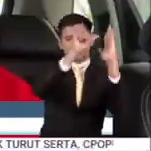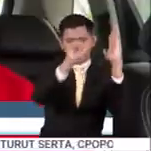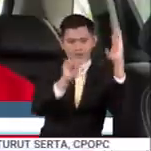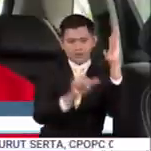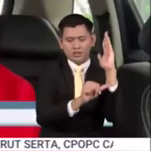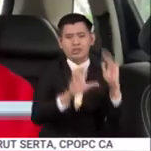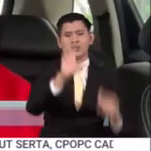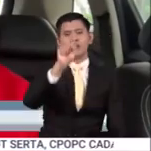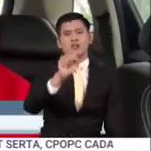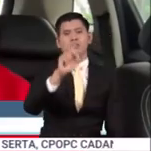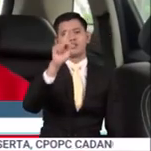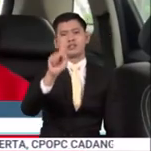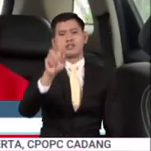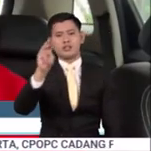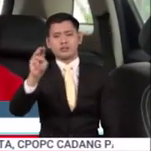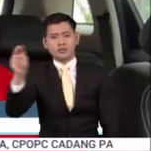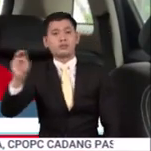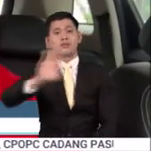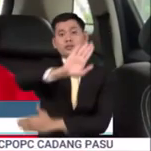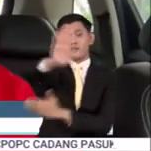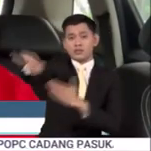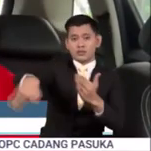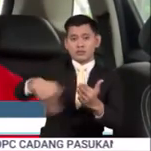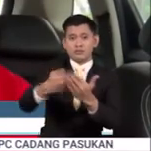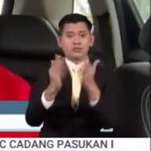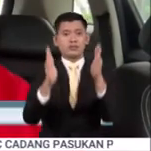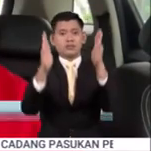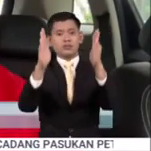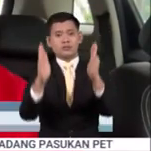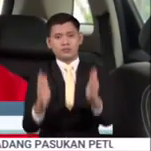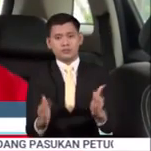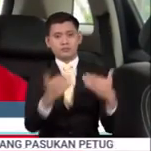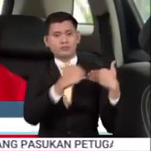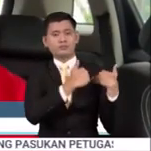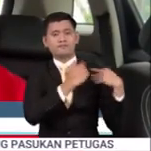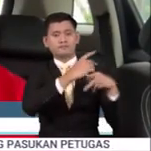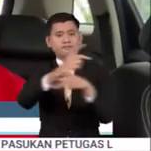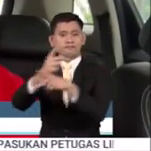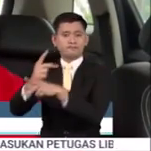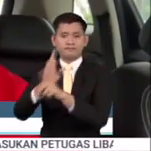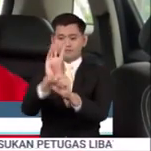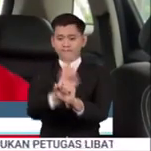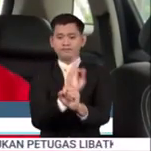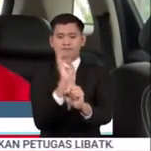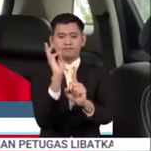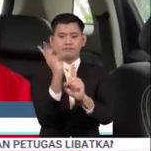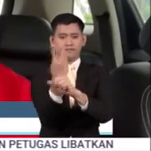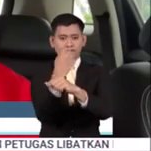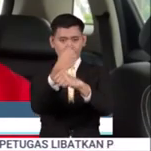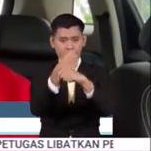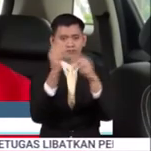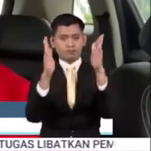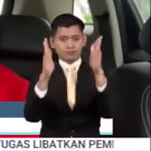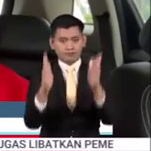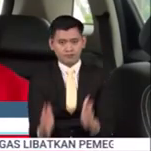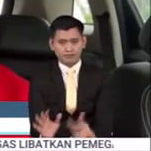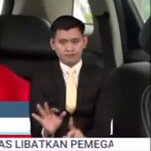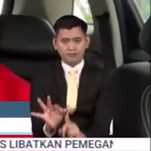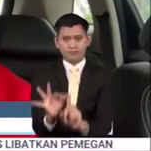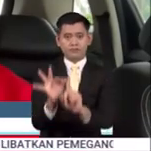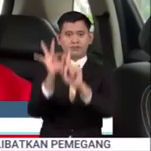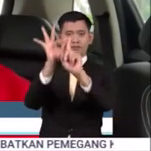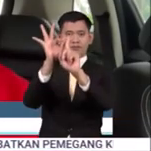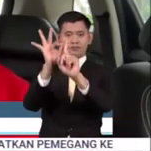Bagi saya, semua pihak bertanggungjawab untuk menjaga kebajikan pekerja-pekerja dia lah. Terutama sekali